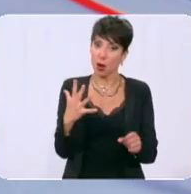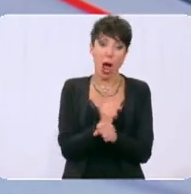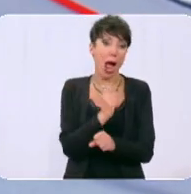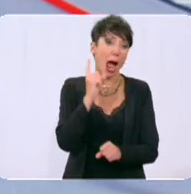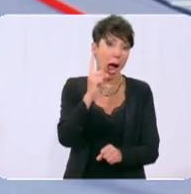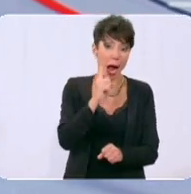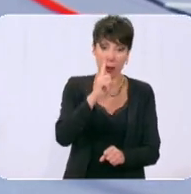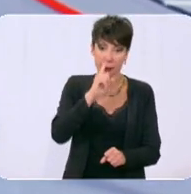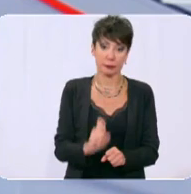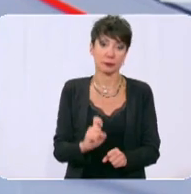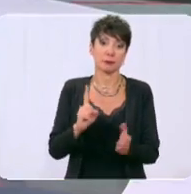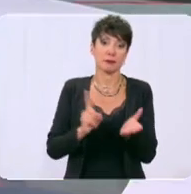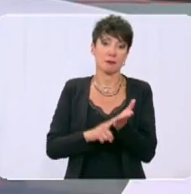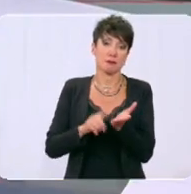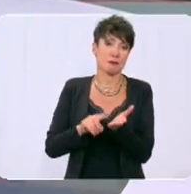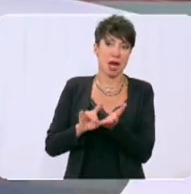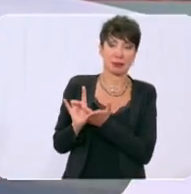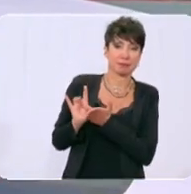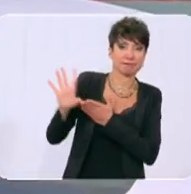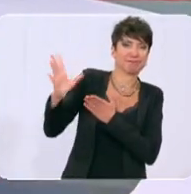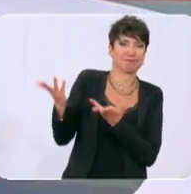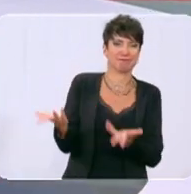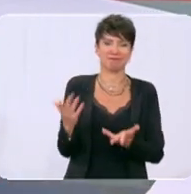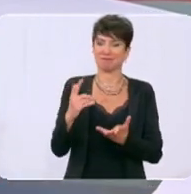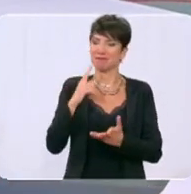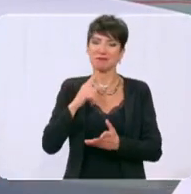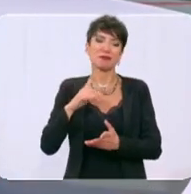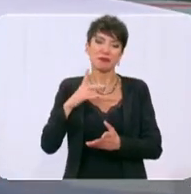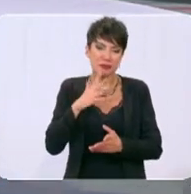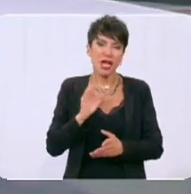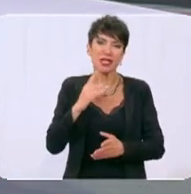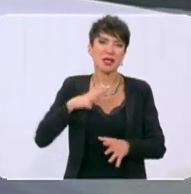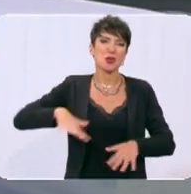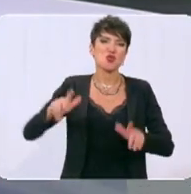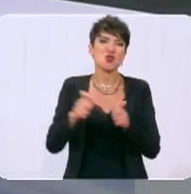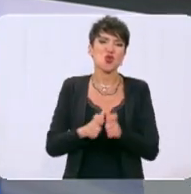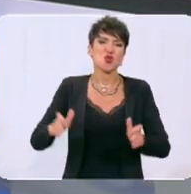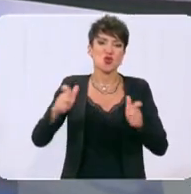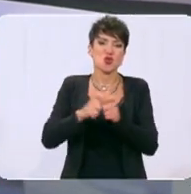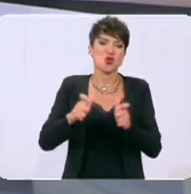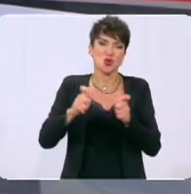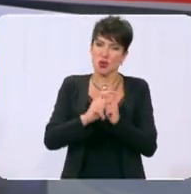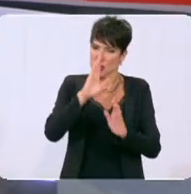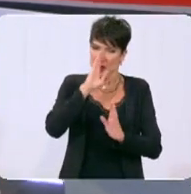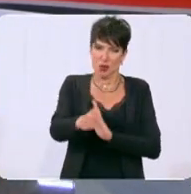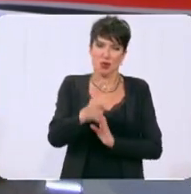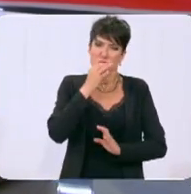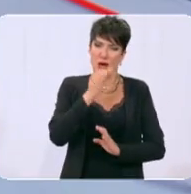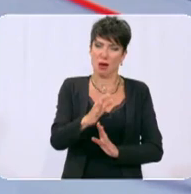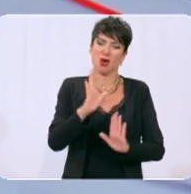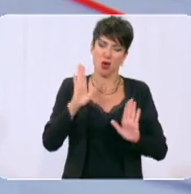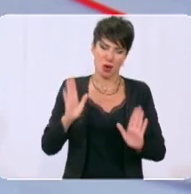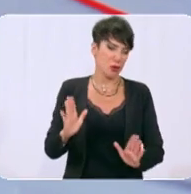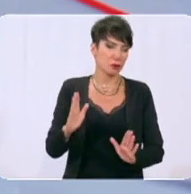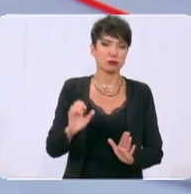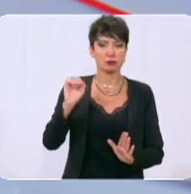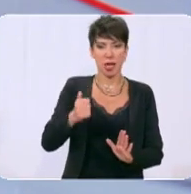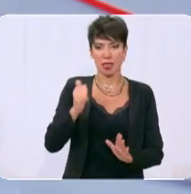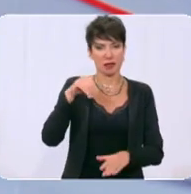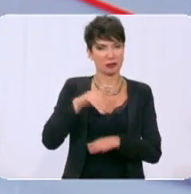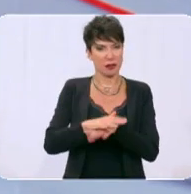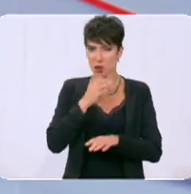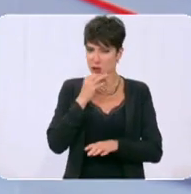απαλλαγούμε από κάποιες παθογένειες που έχει η ελληνική περιφέρεια. Και θα το πω γιατί πρέπει να είμαι ειλικρίνεια, το έλεγα και χθες το βράδυ,